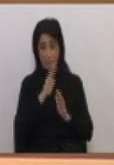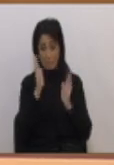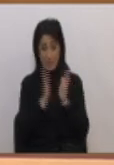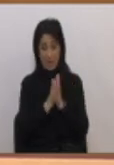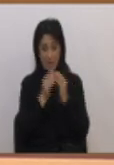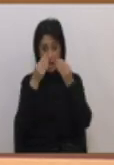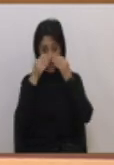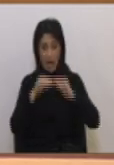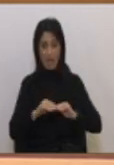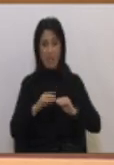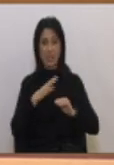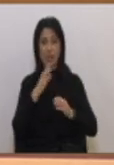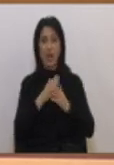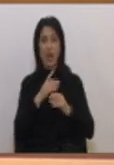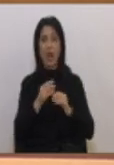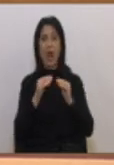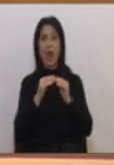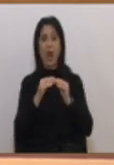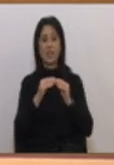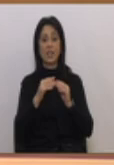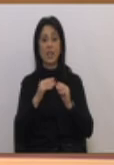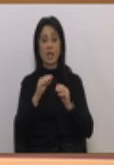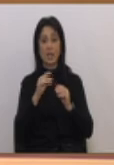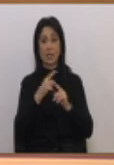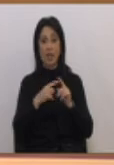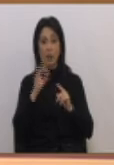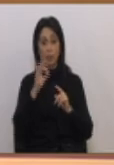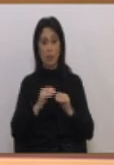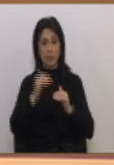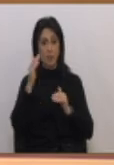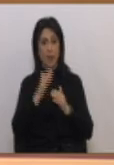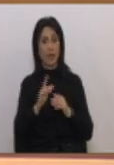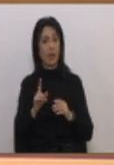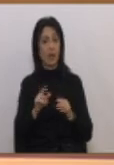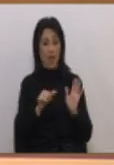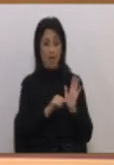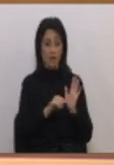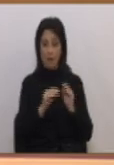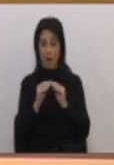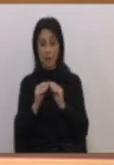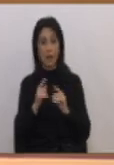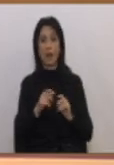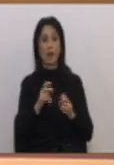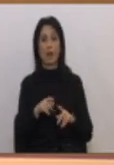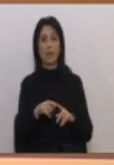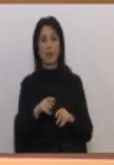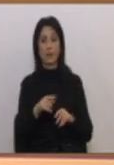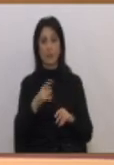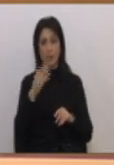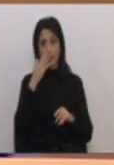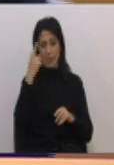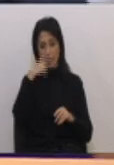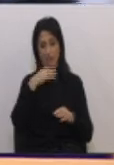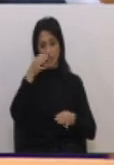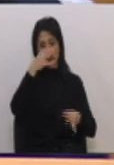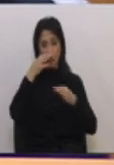10 tvis monatsemi ari 10% anis 10.9%. Es raze metqveleps ekhla uquret Aki ho saubari rom ai tavsi itsonebs.